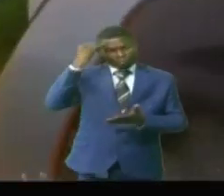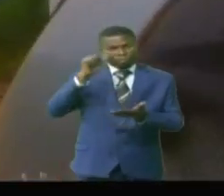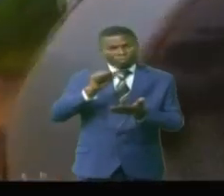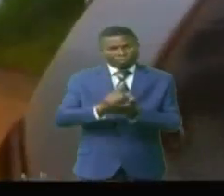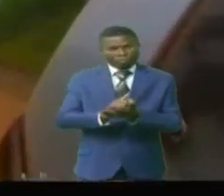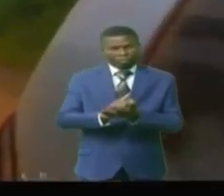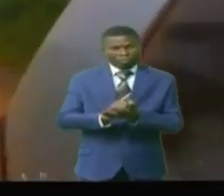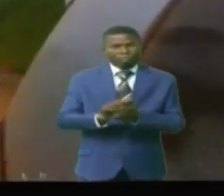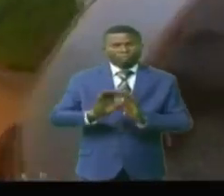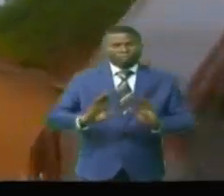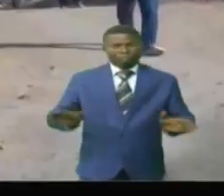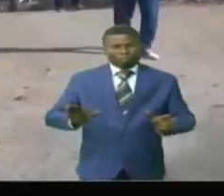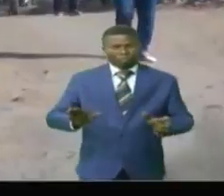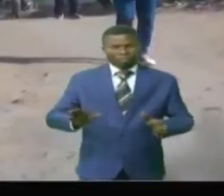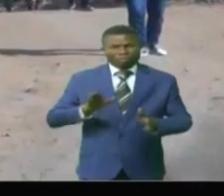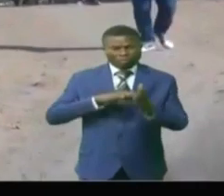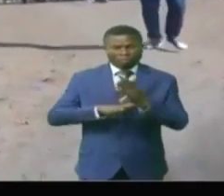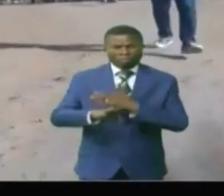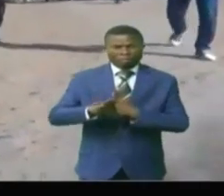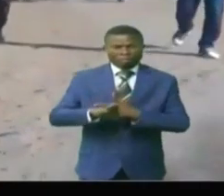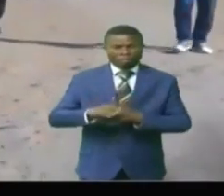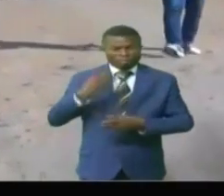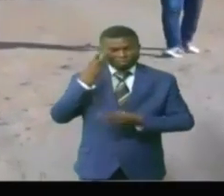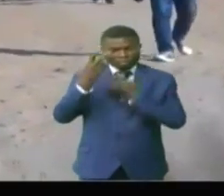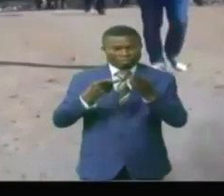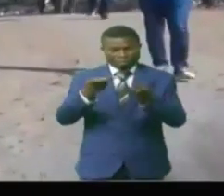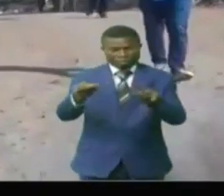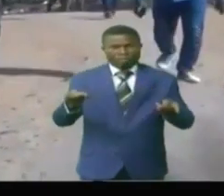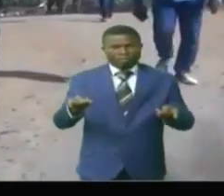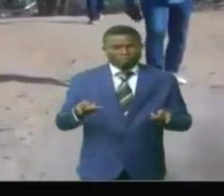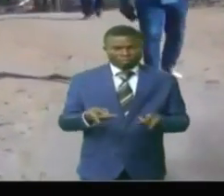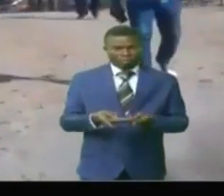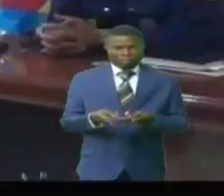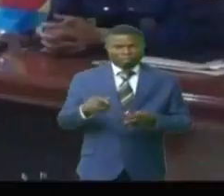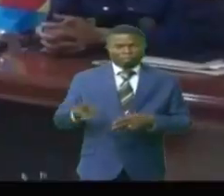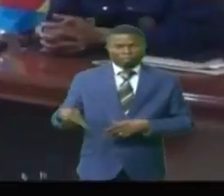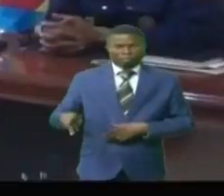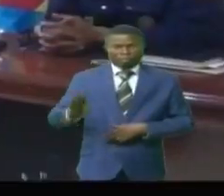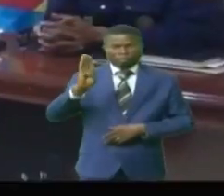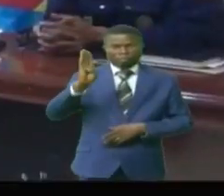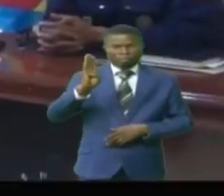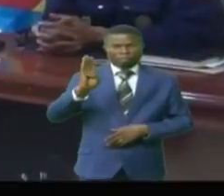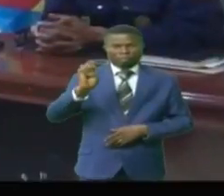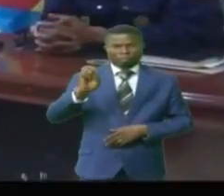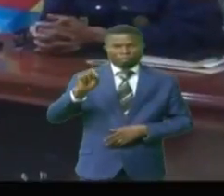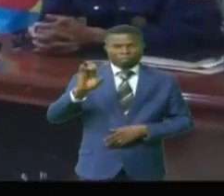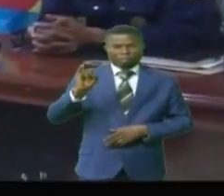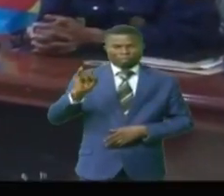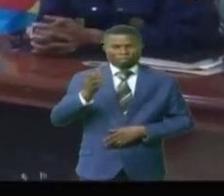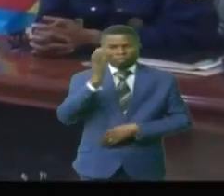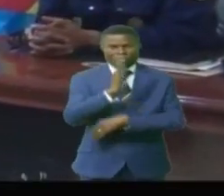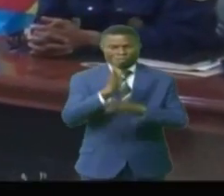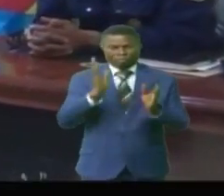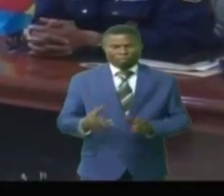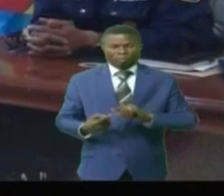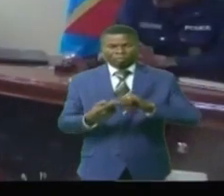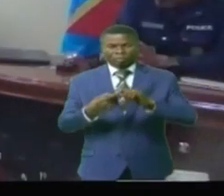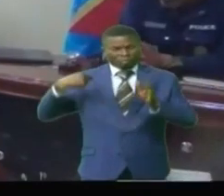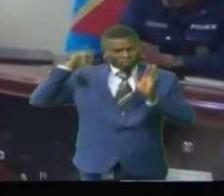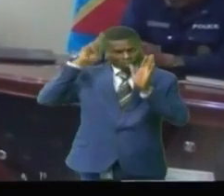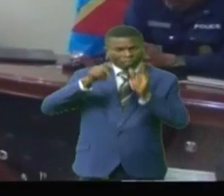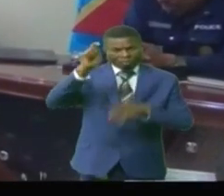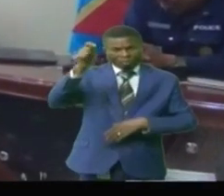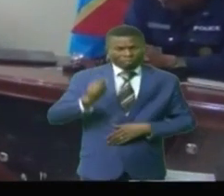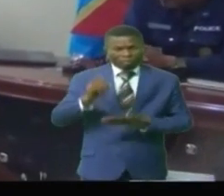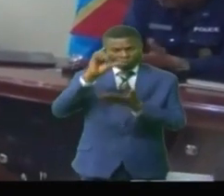qu'il convient de circonscrire la descente sur terrain dans la région des Béni du conseiller principal du gouverneur militaire,